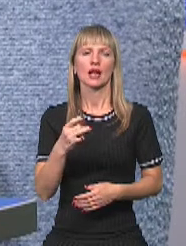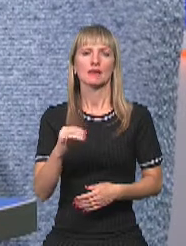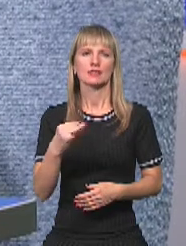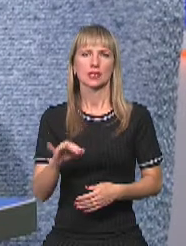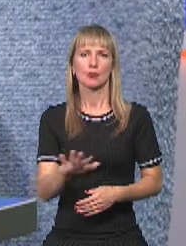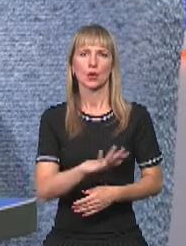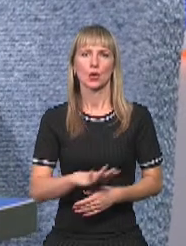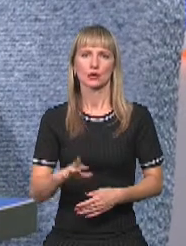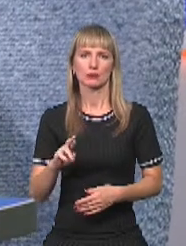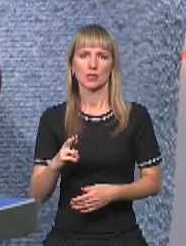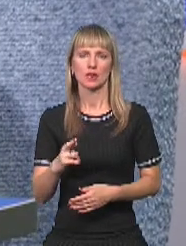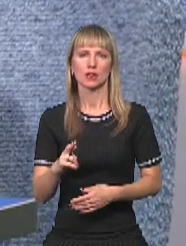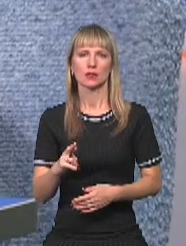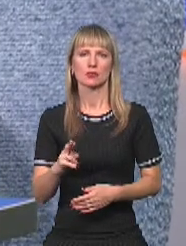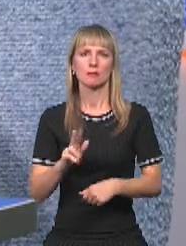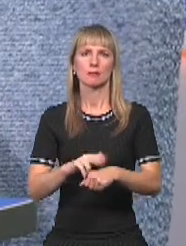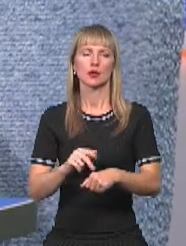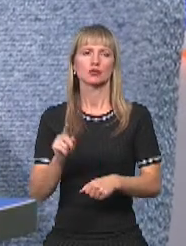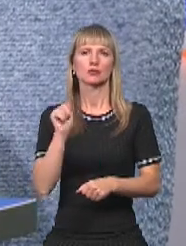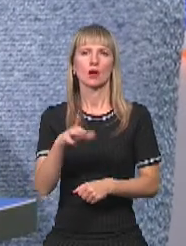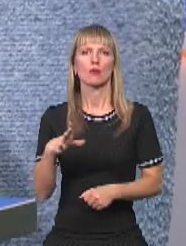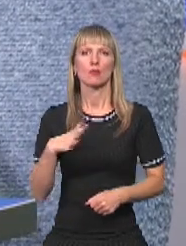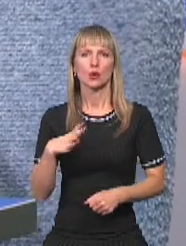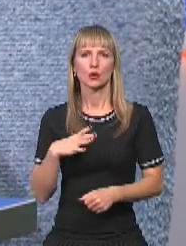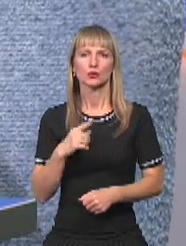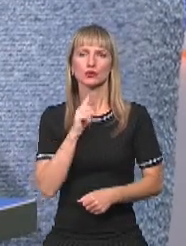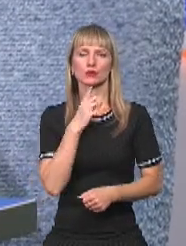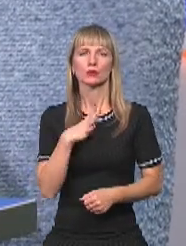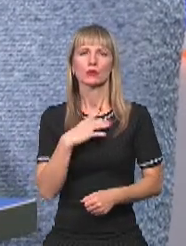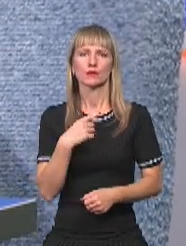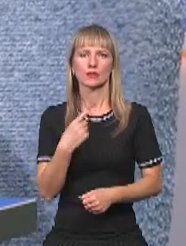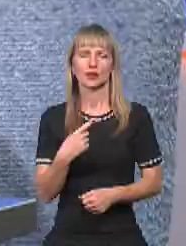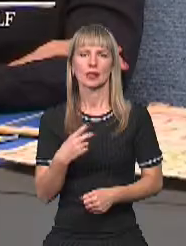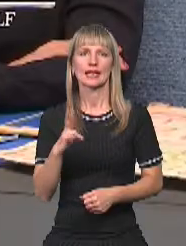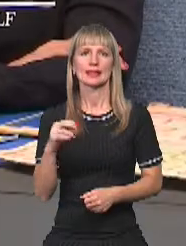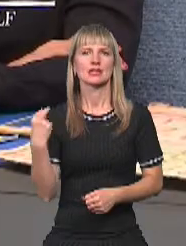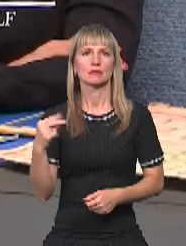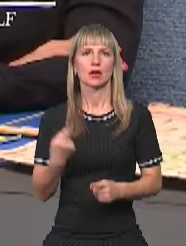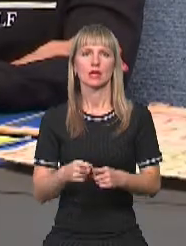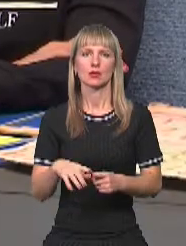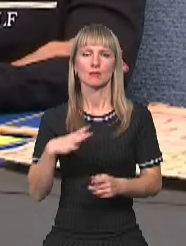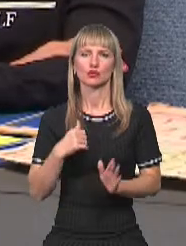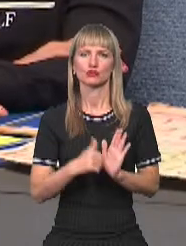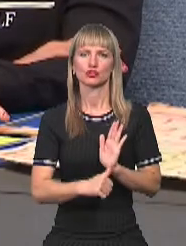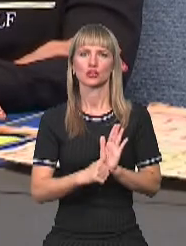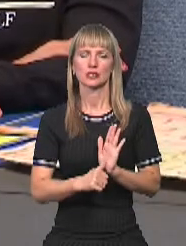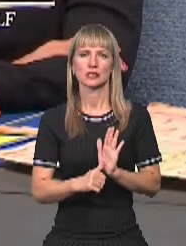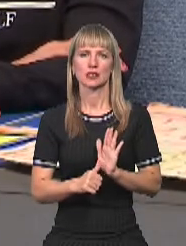п'ятницю 20-го. Поділіться, дівчата, враженнями, що там було і скільки там було запоріжців. На Запоріжжі було 60,